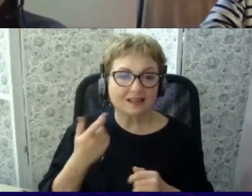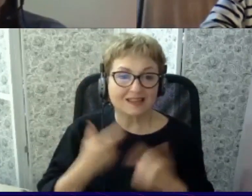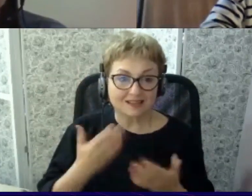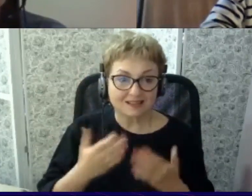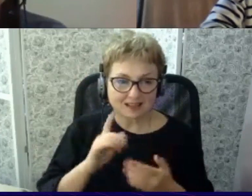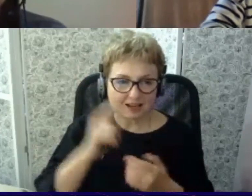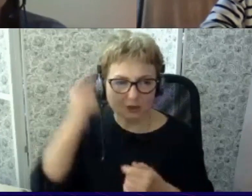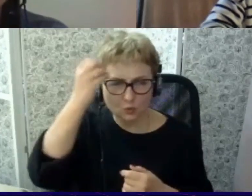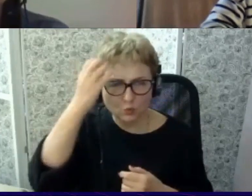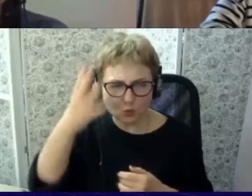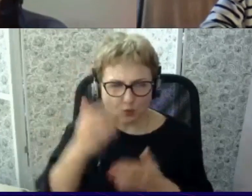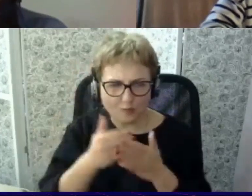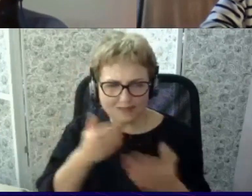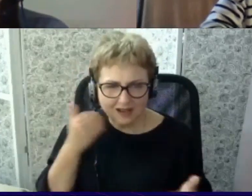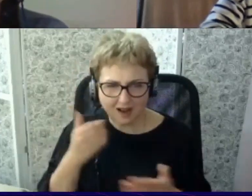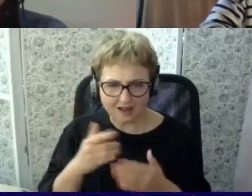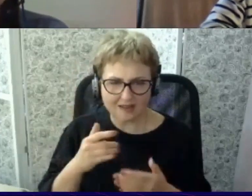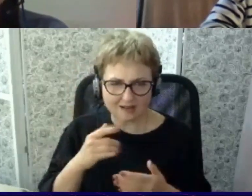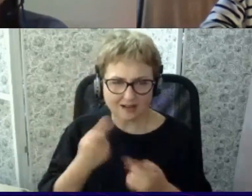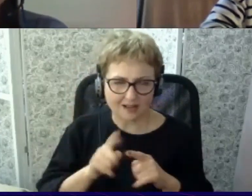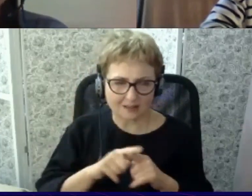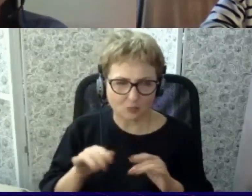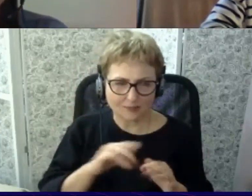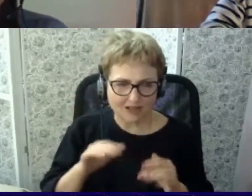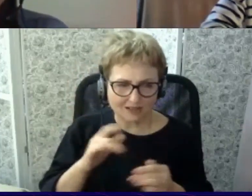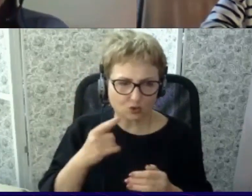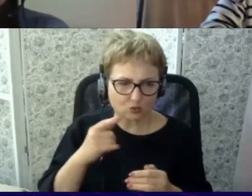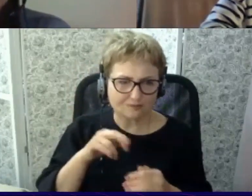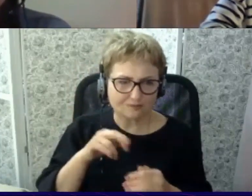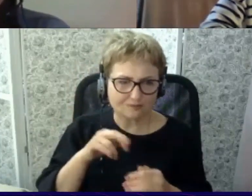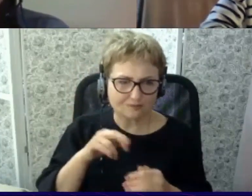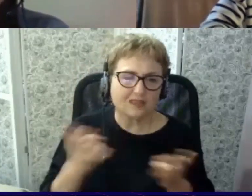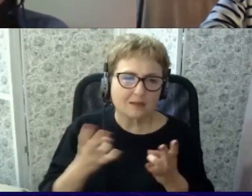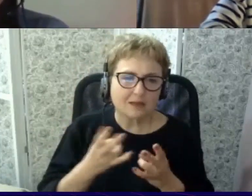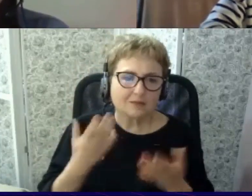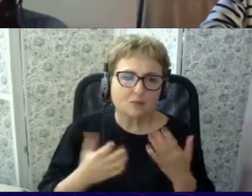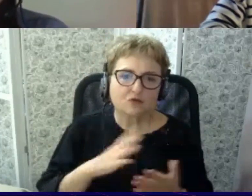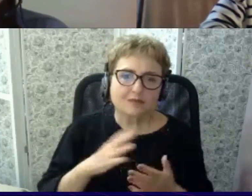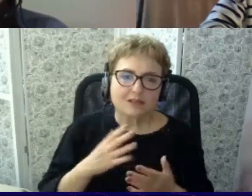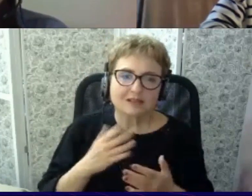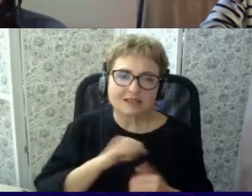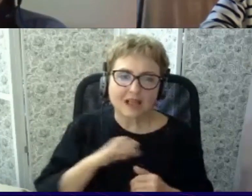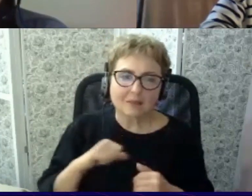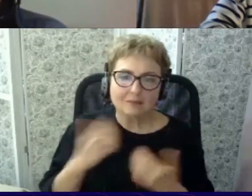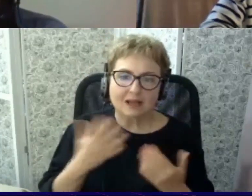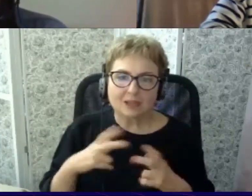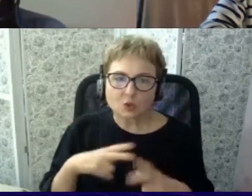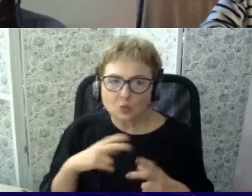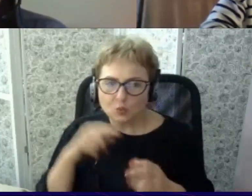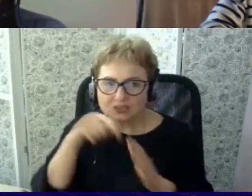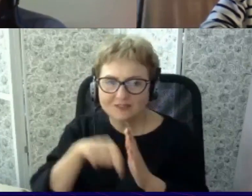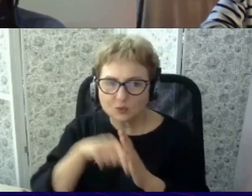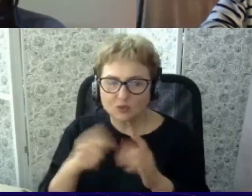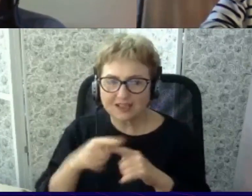к этому процессу с умом и заблаговременно, и ну, пройти необходимые, может быть, самим какие-то